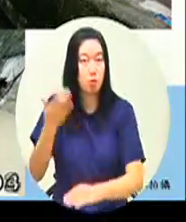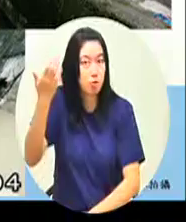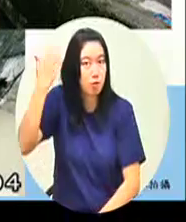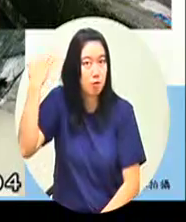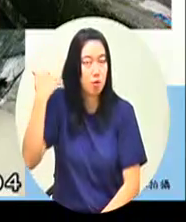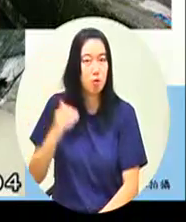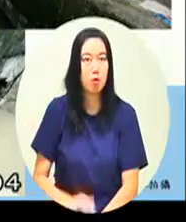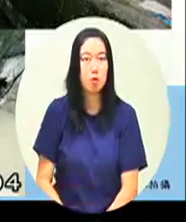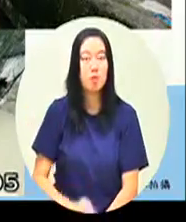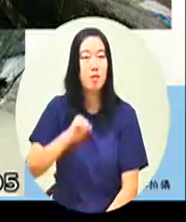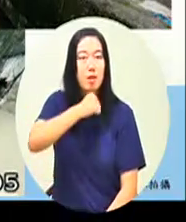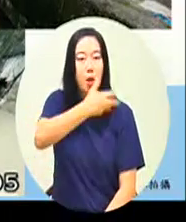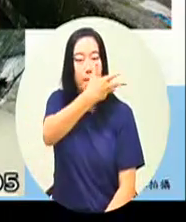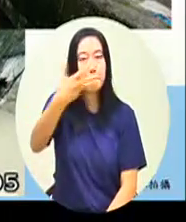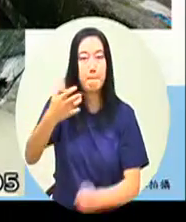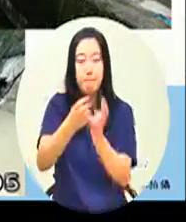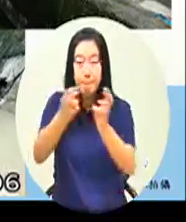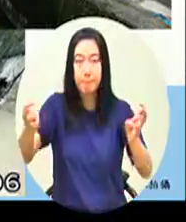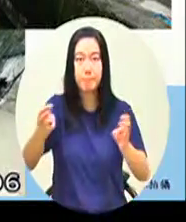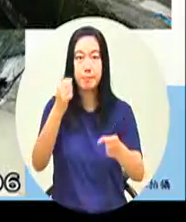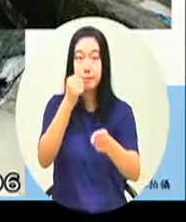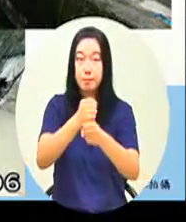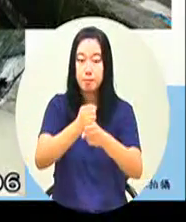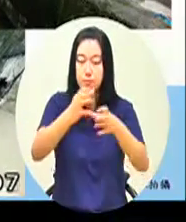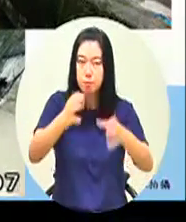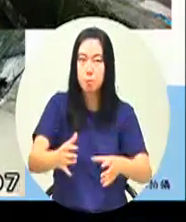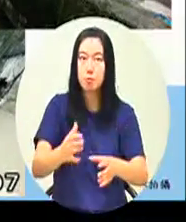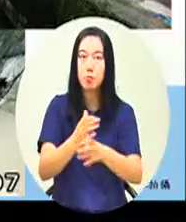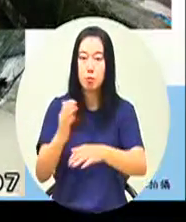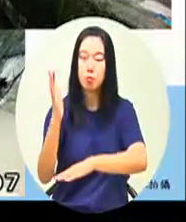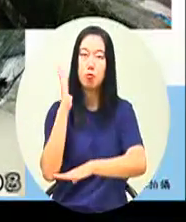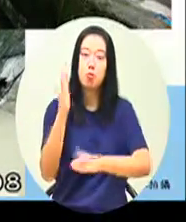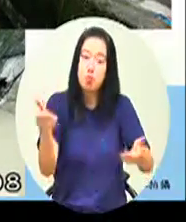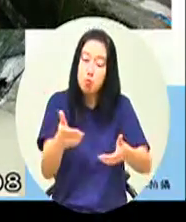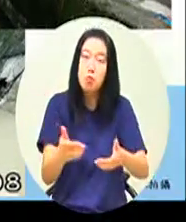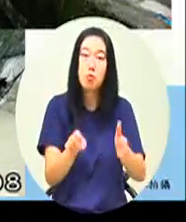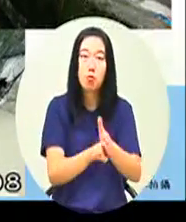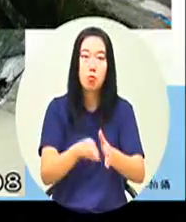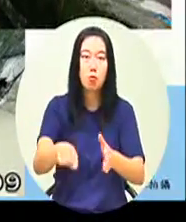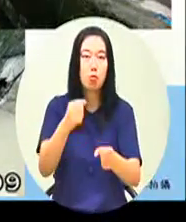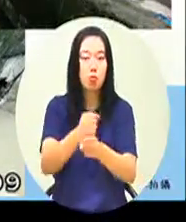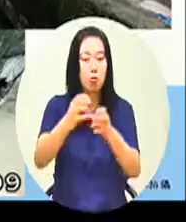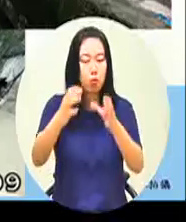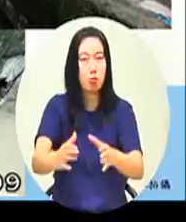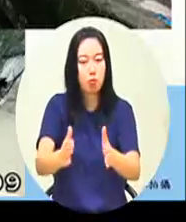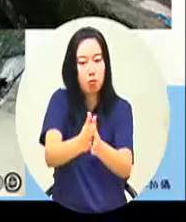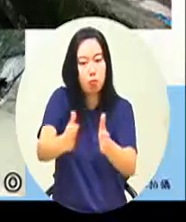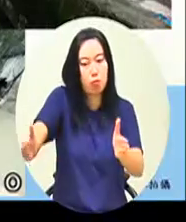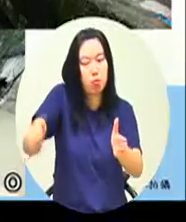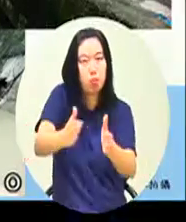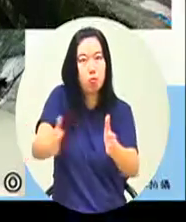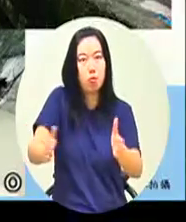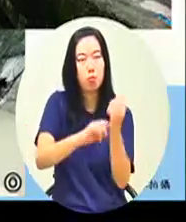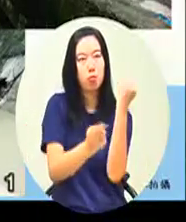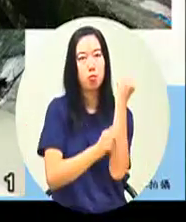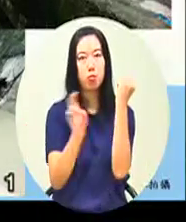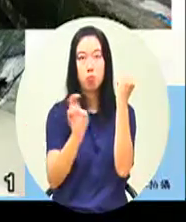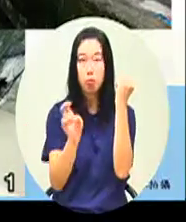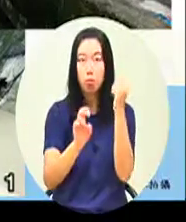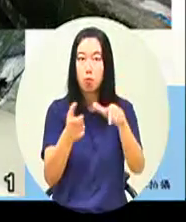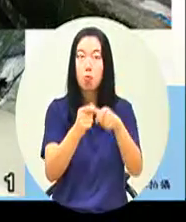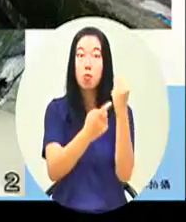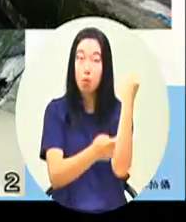台88线在做这个工程的时候，已经有这几站差不多20公尺呢。啊，这边